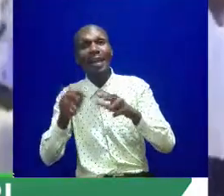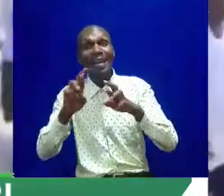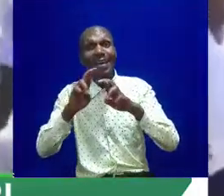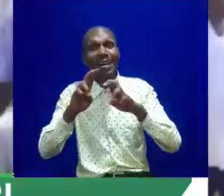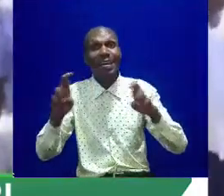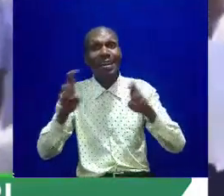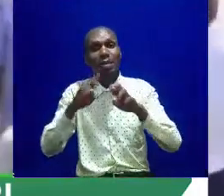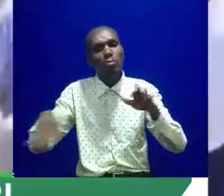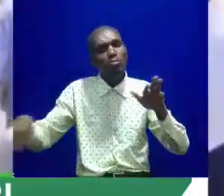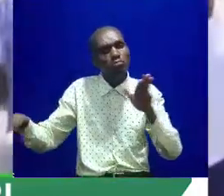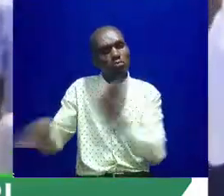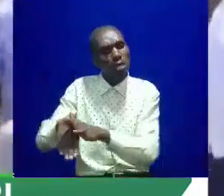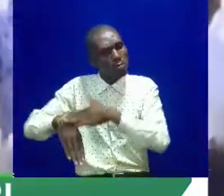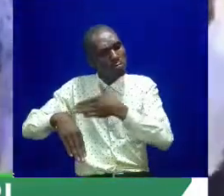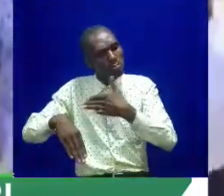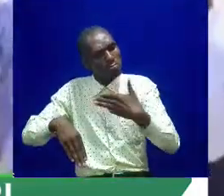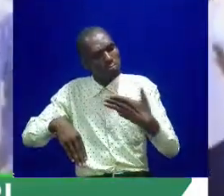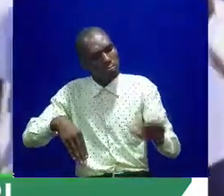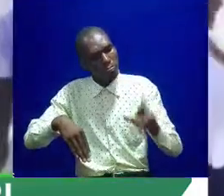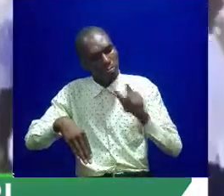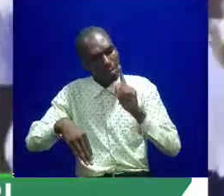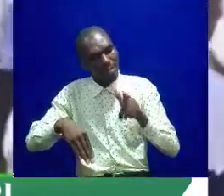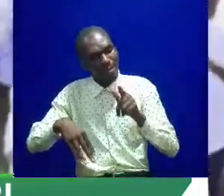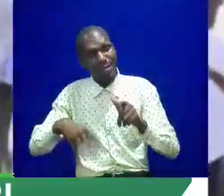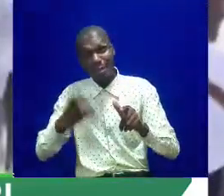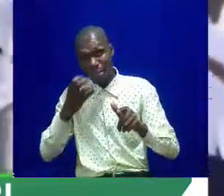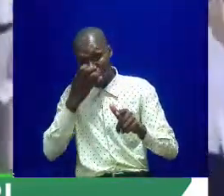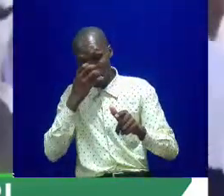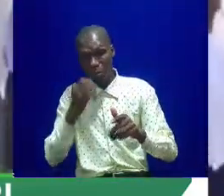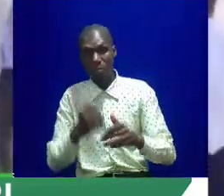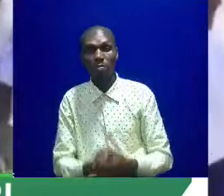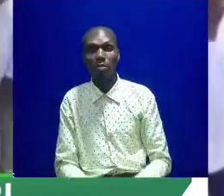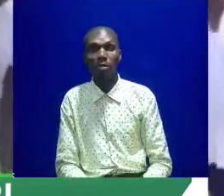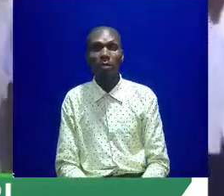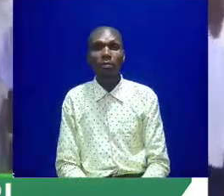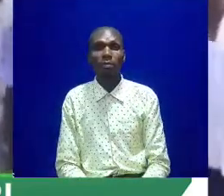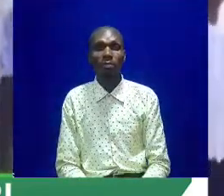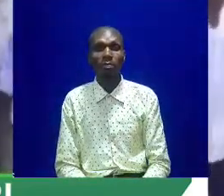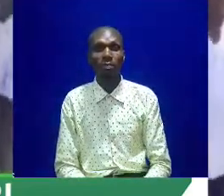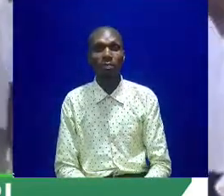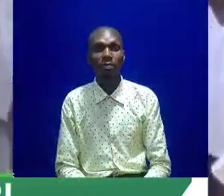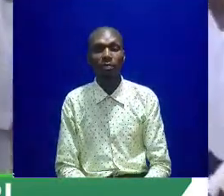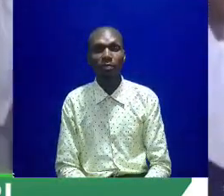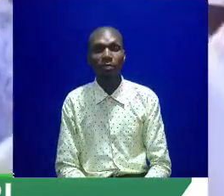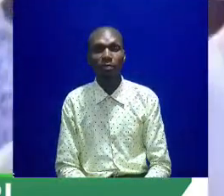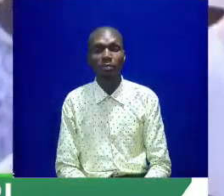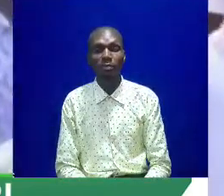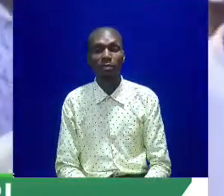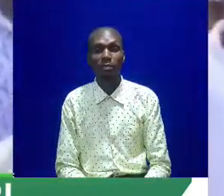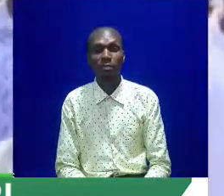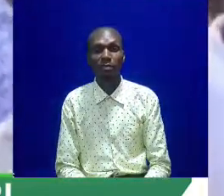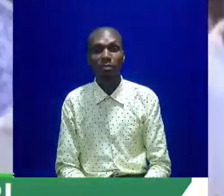achie kubarusi abise abaraibe abaraiwa bara serikali ya Kenya kwanza.